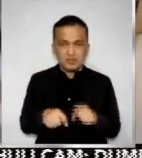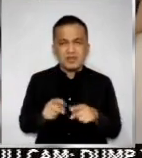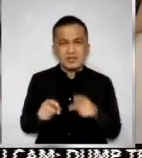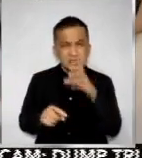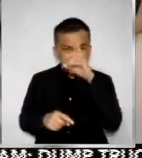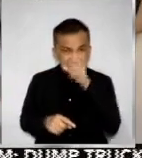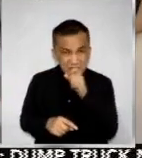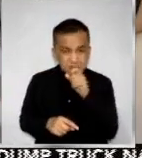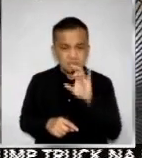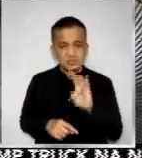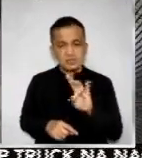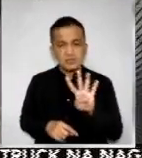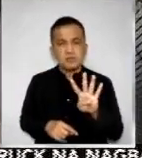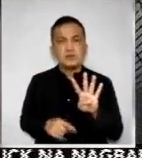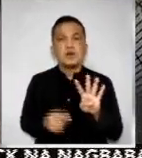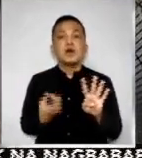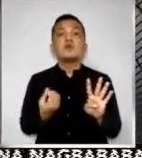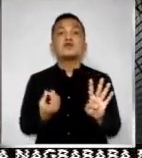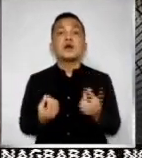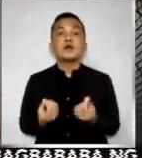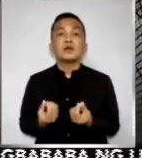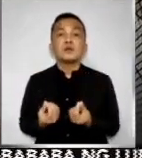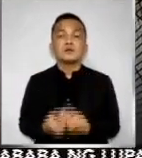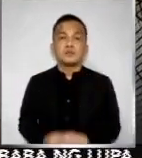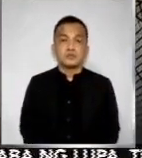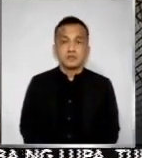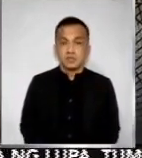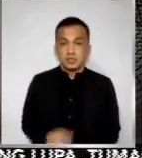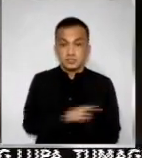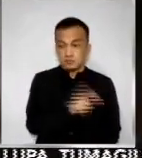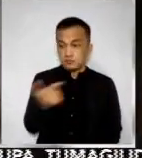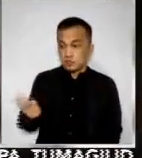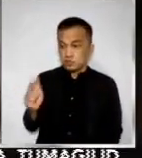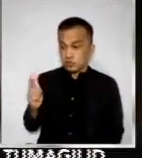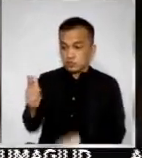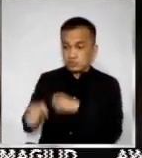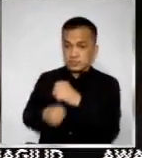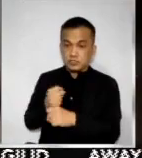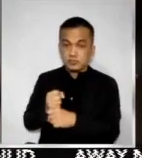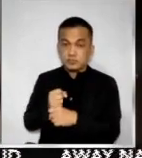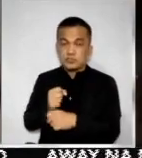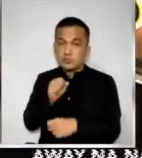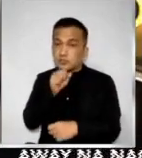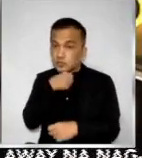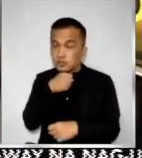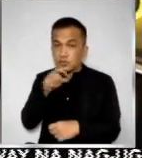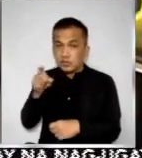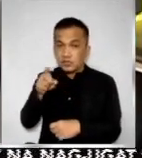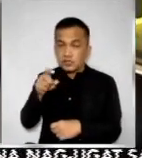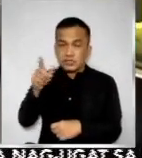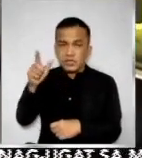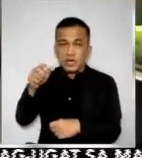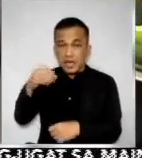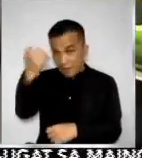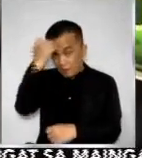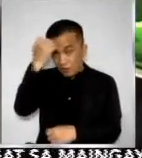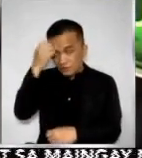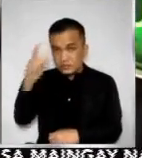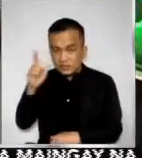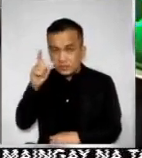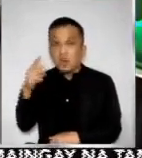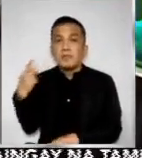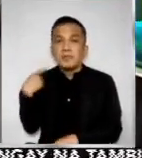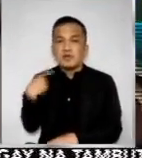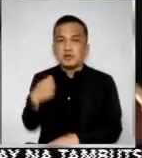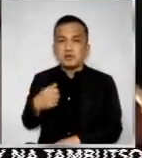paano gagawin natin? Ang 20-anyos naman na apo niyang si Hiryu, mayroong skin asthma. Kaya maging siya, pinayuhan ng